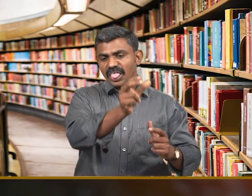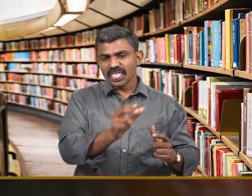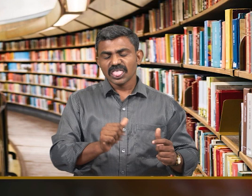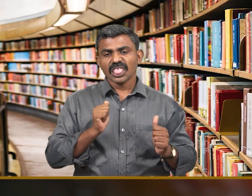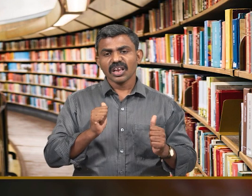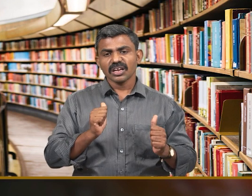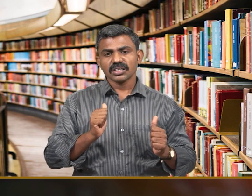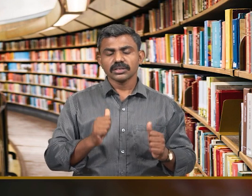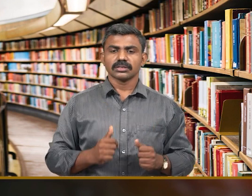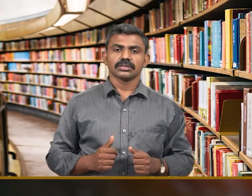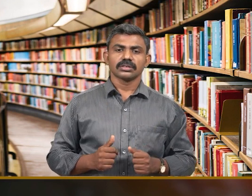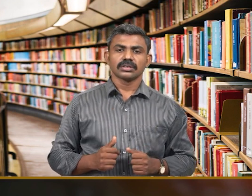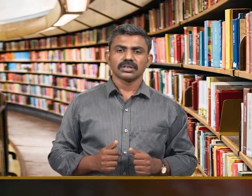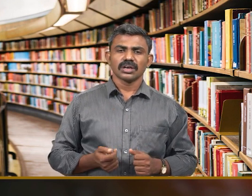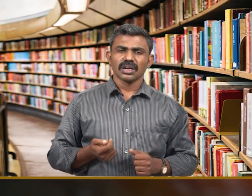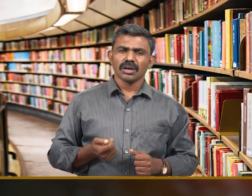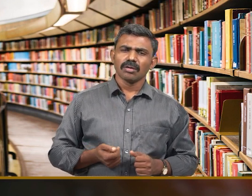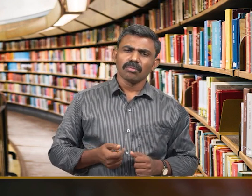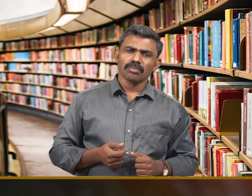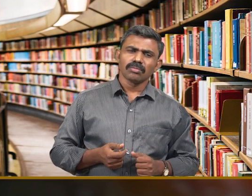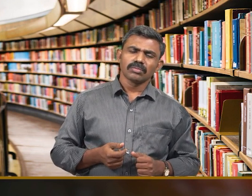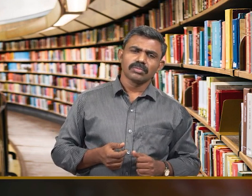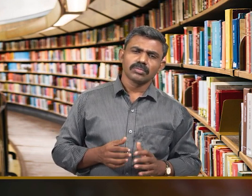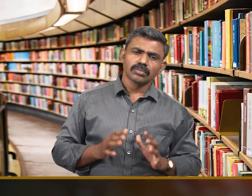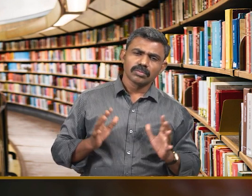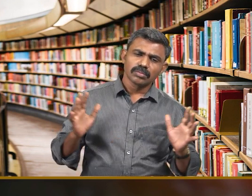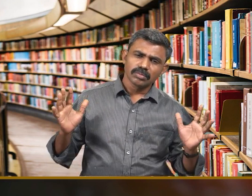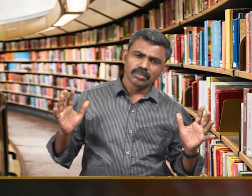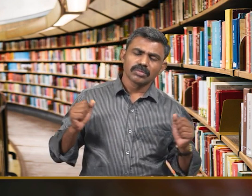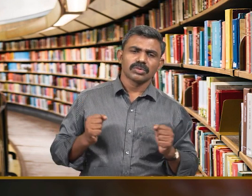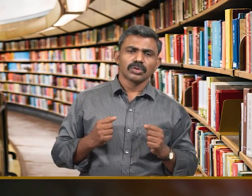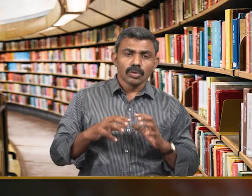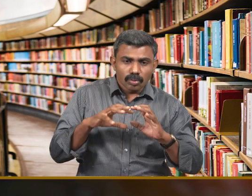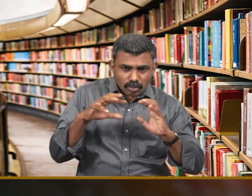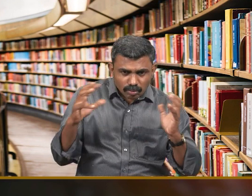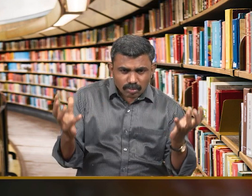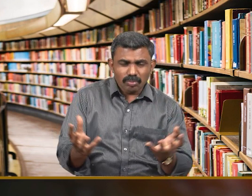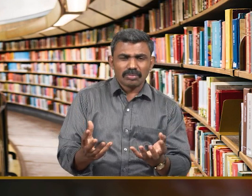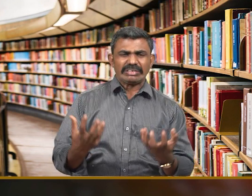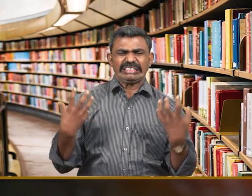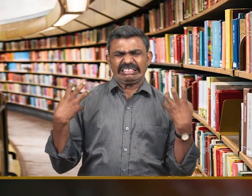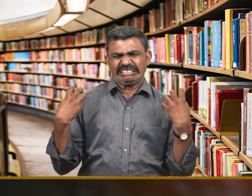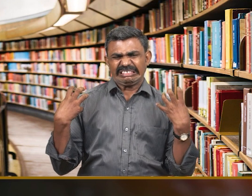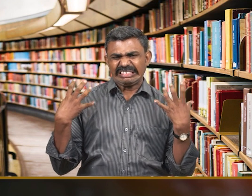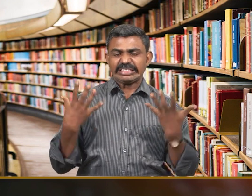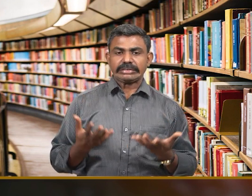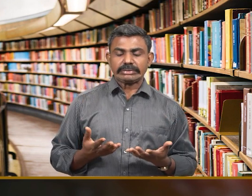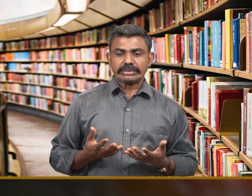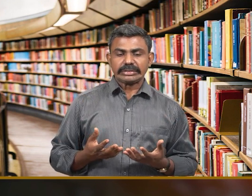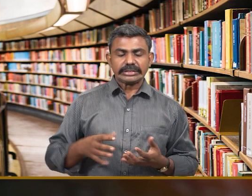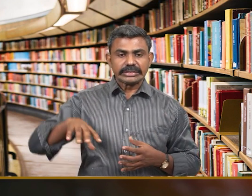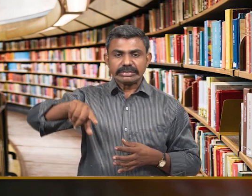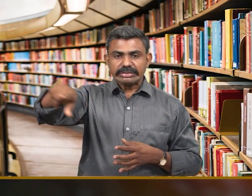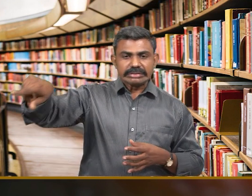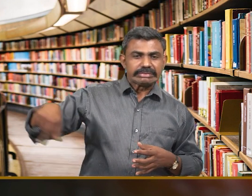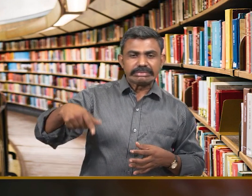கண்டிஷனில் இருந்துச்சு அப்படின்னா, அதிகபட்சமாக பார்த்திங்கன்னா ஒரு அதாவது பொருளாதார ரீதியாக கொஞ்சம் பாதிக்கப்பட்டு தான் இருந்துச்சு. ஏன்னா அவங்க